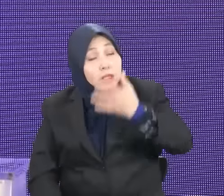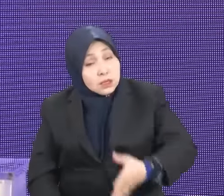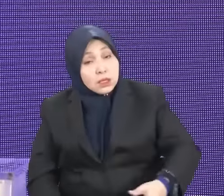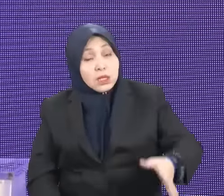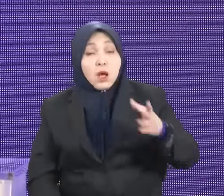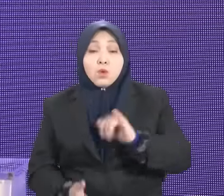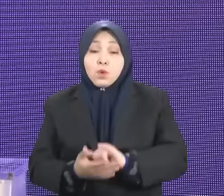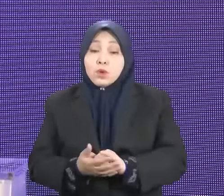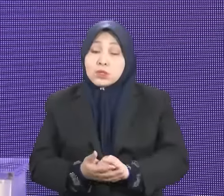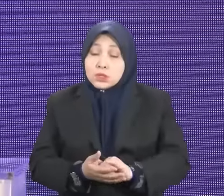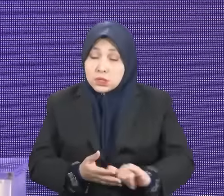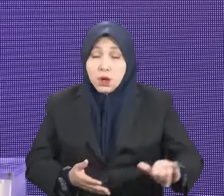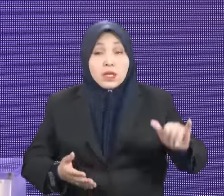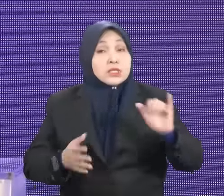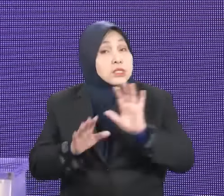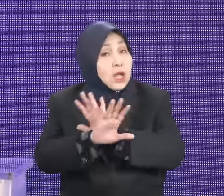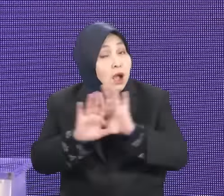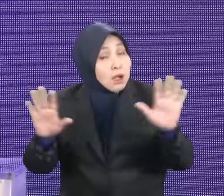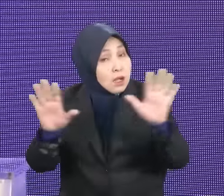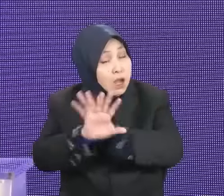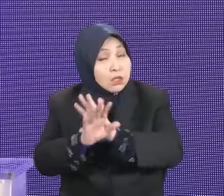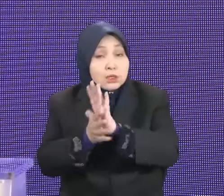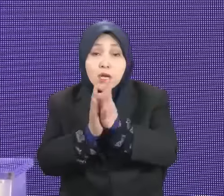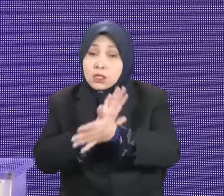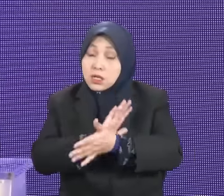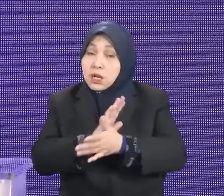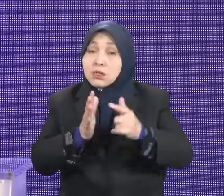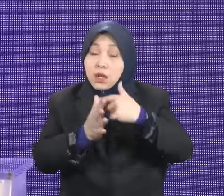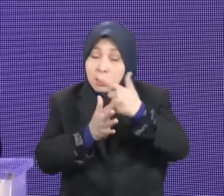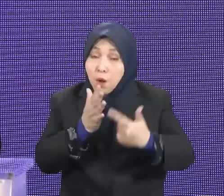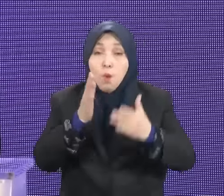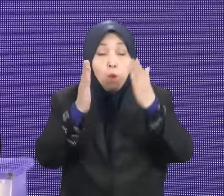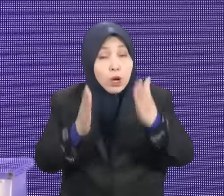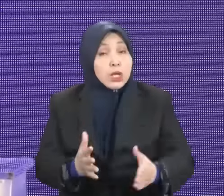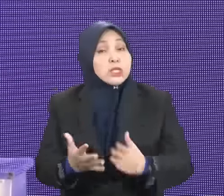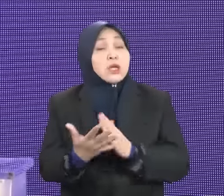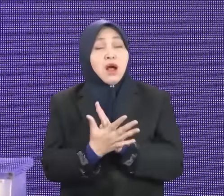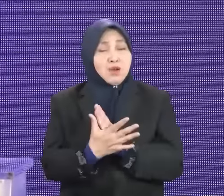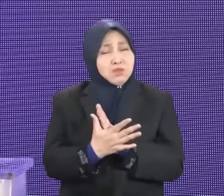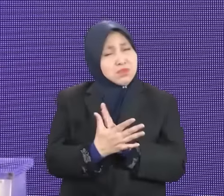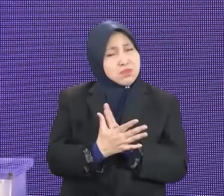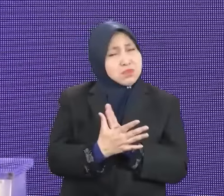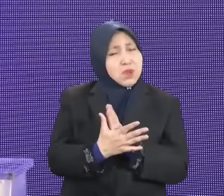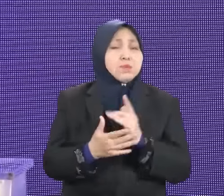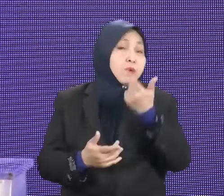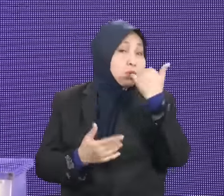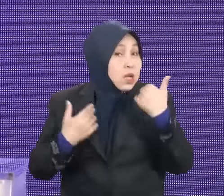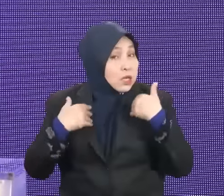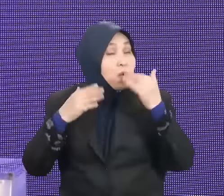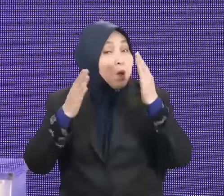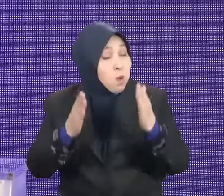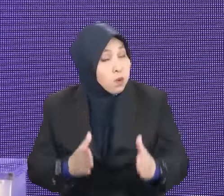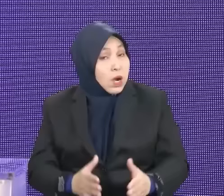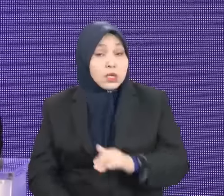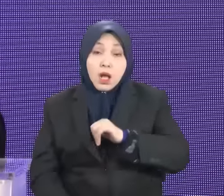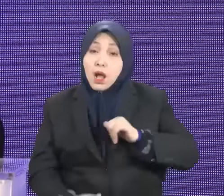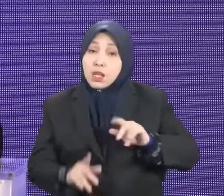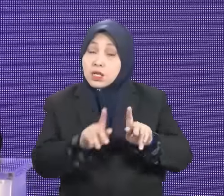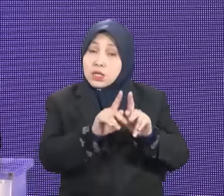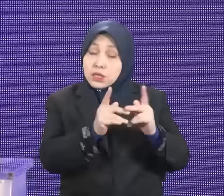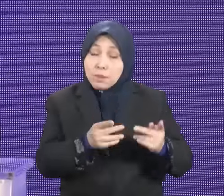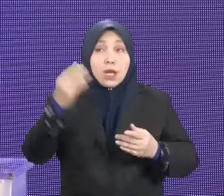takunan janganlah kamu jadi di kalangan orang yang ragu karena apa Karena ada orang-orang ahli kitab ini yang